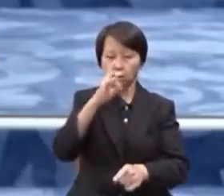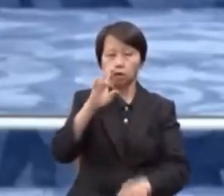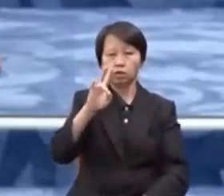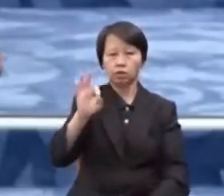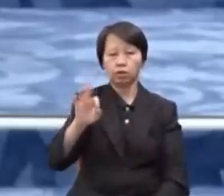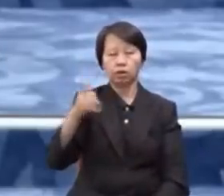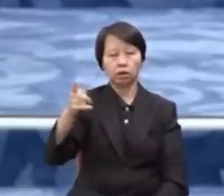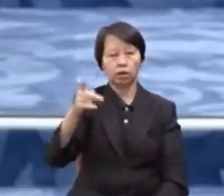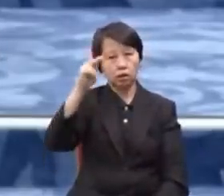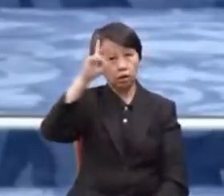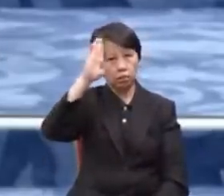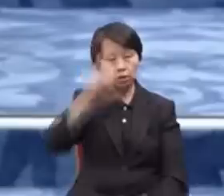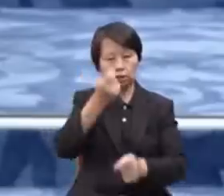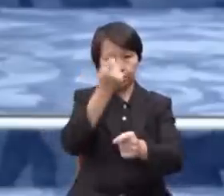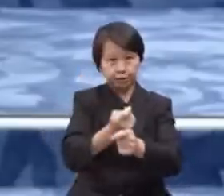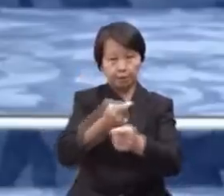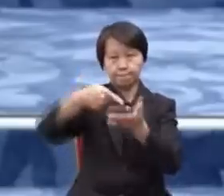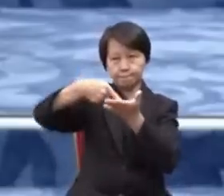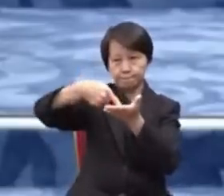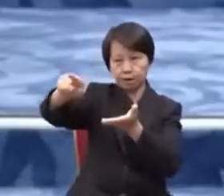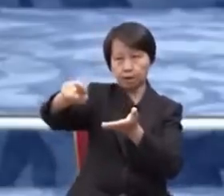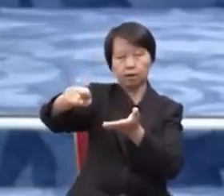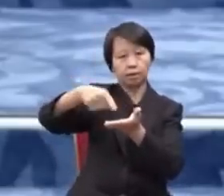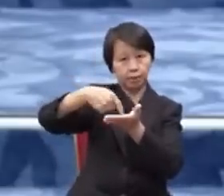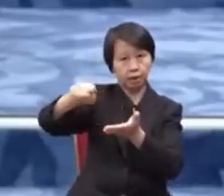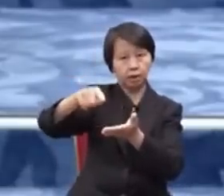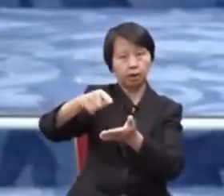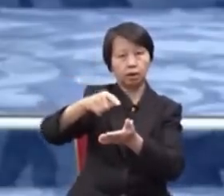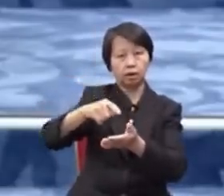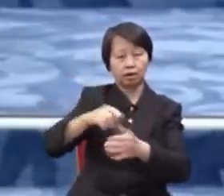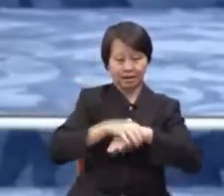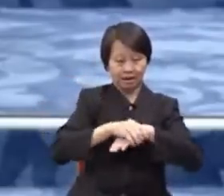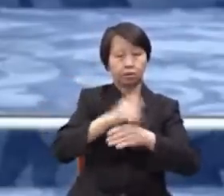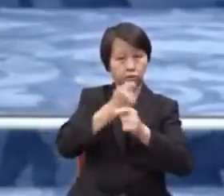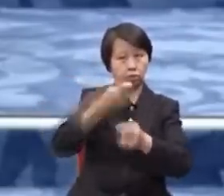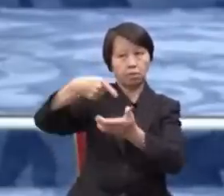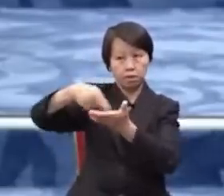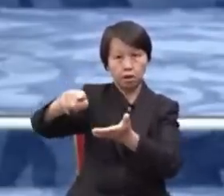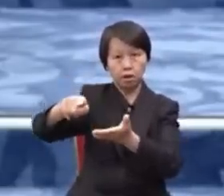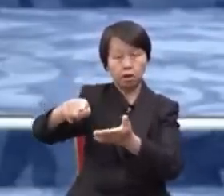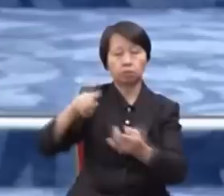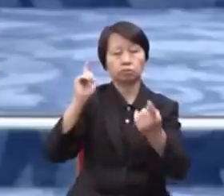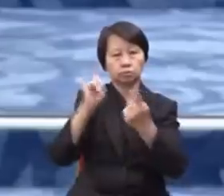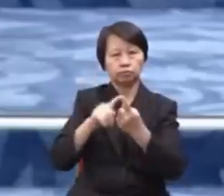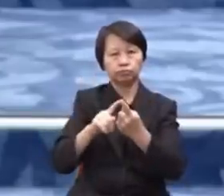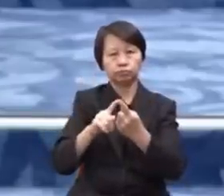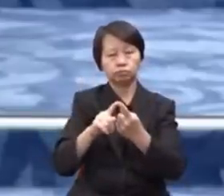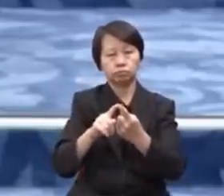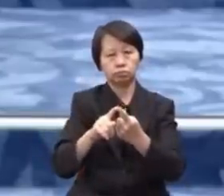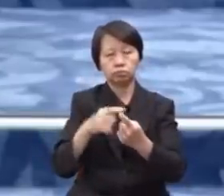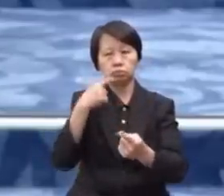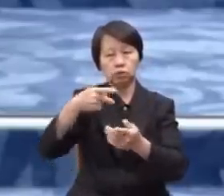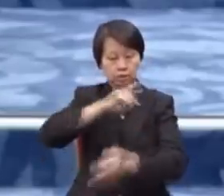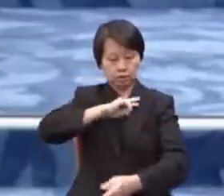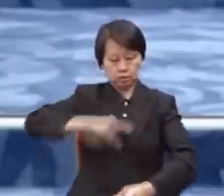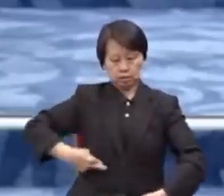baru menetapkan pembayaran oleh Inggris kepada raja